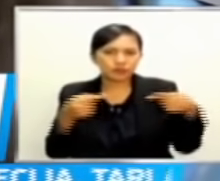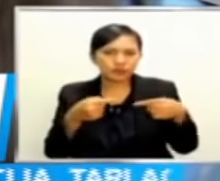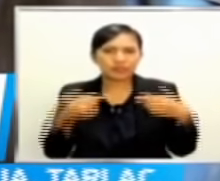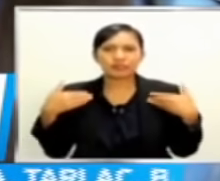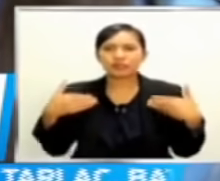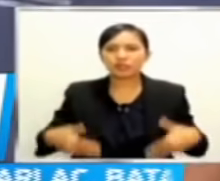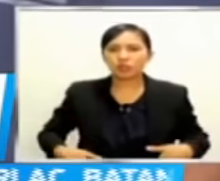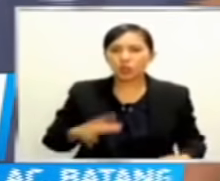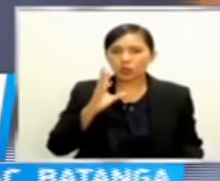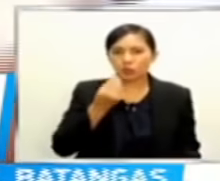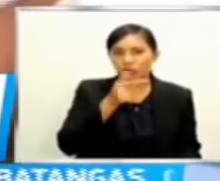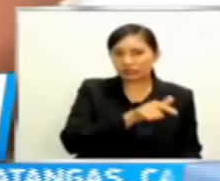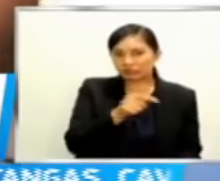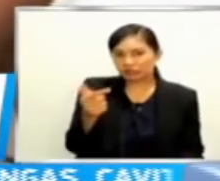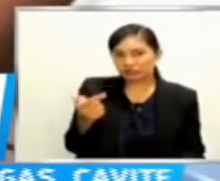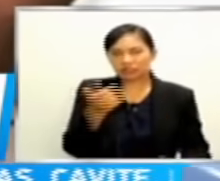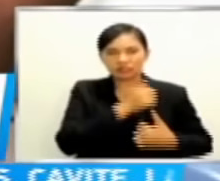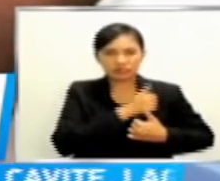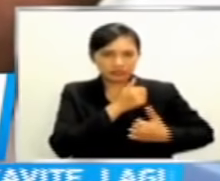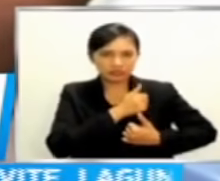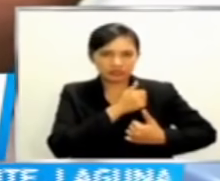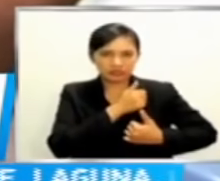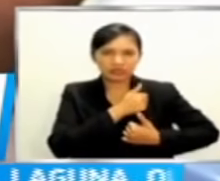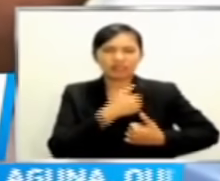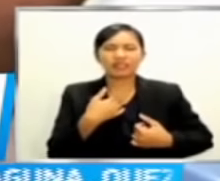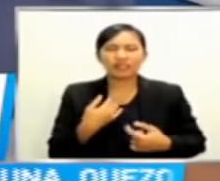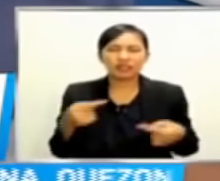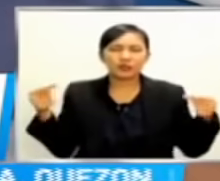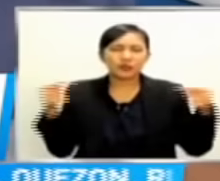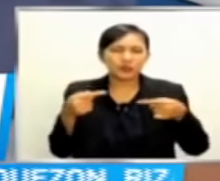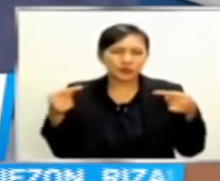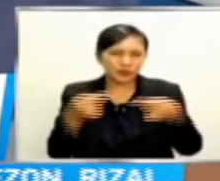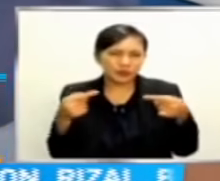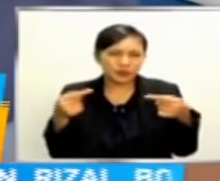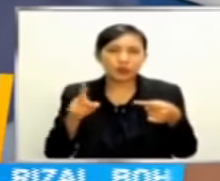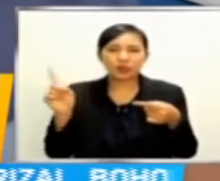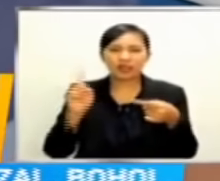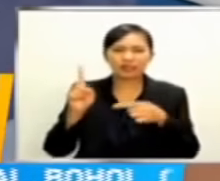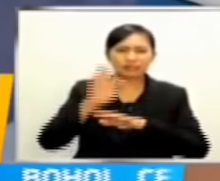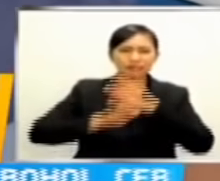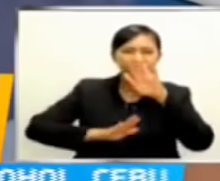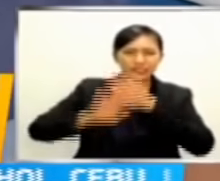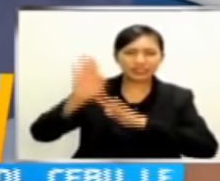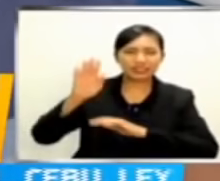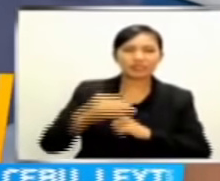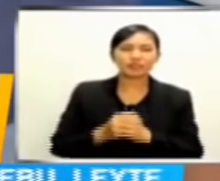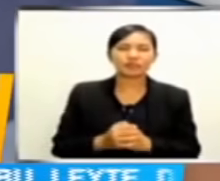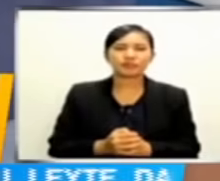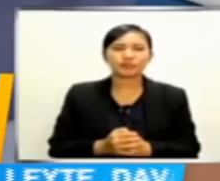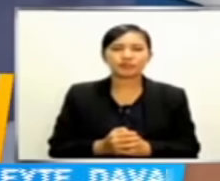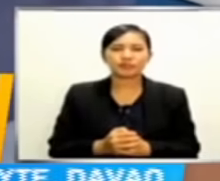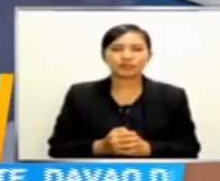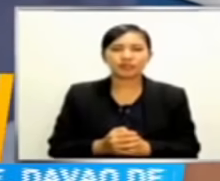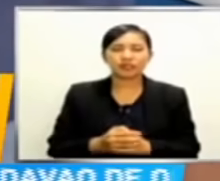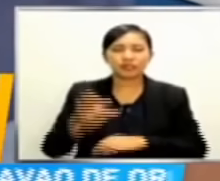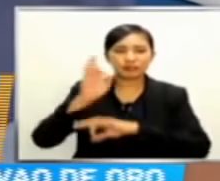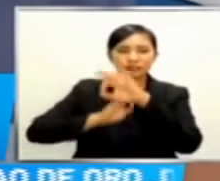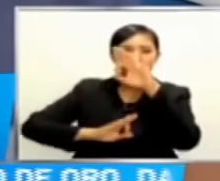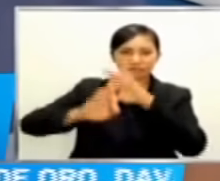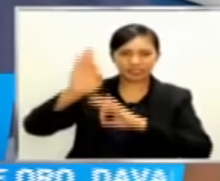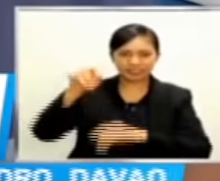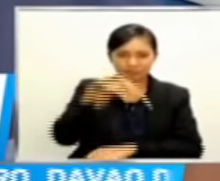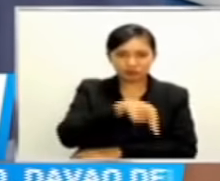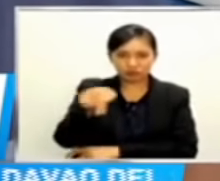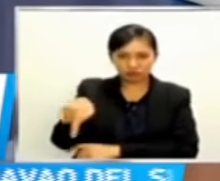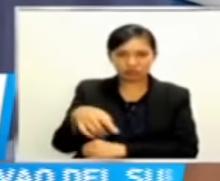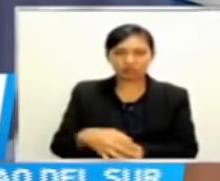Class Gani Ligayan. Iniinda pa rin ang sakit ng namamagang paa. Bumikit ako tapos parang nahagip ako sa patapon. Kasi